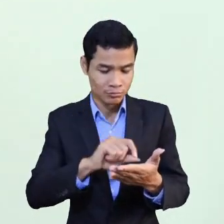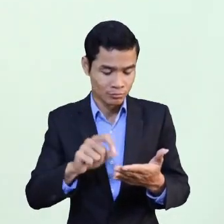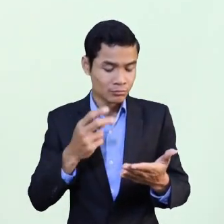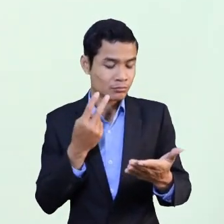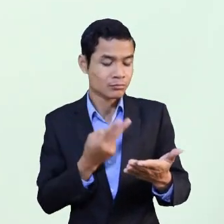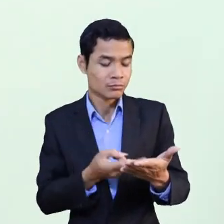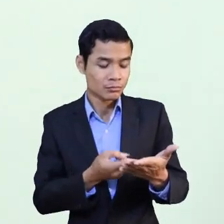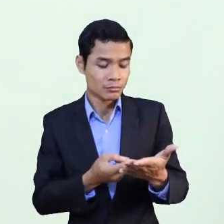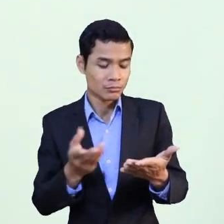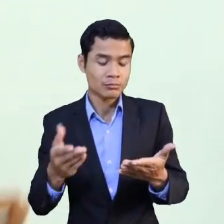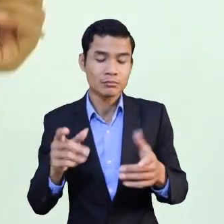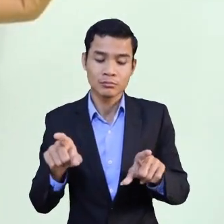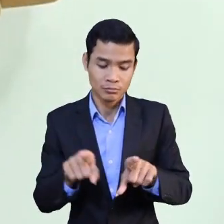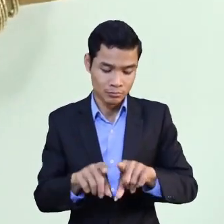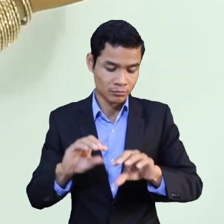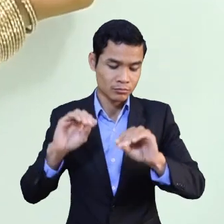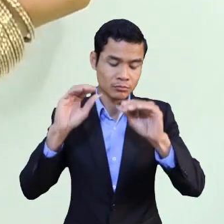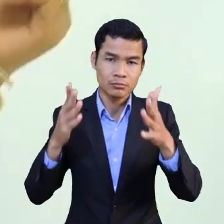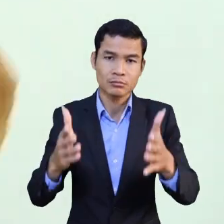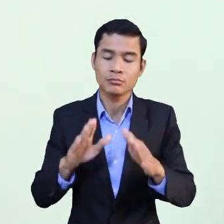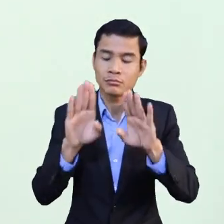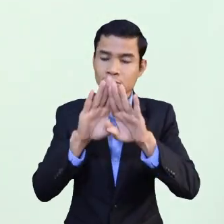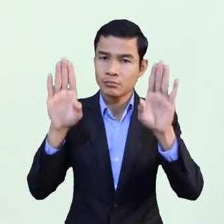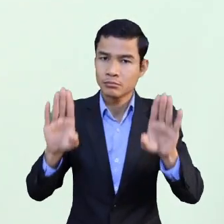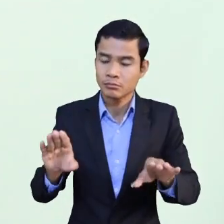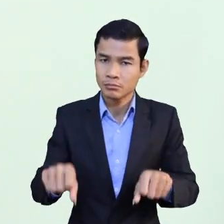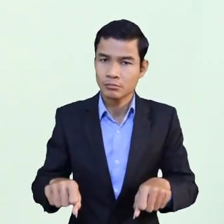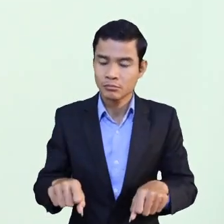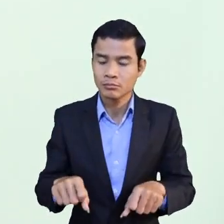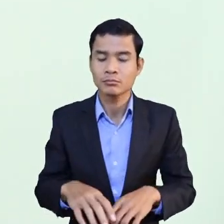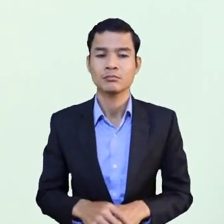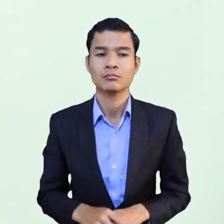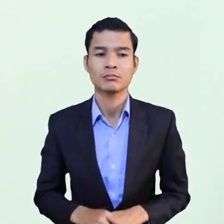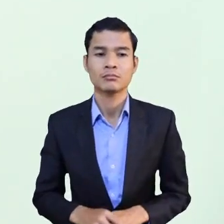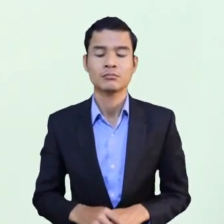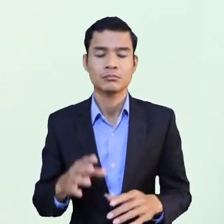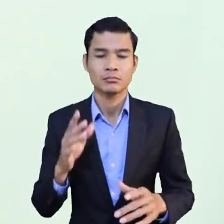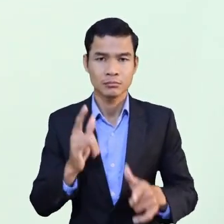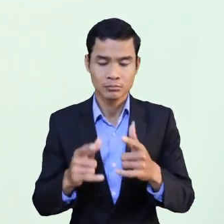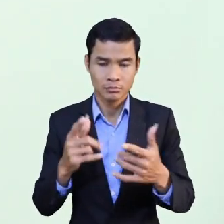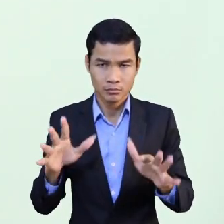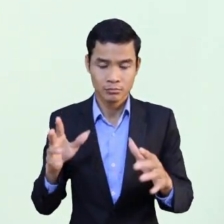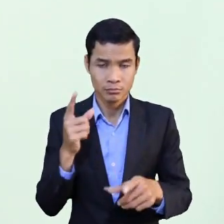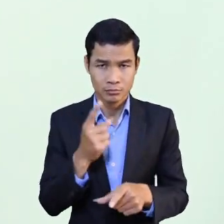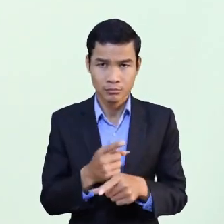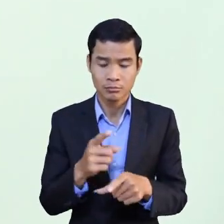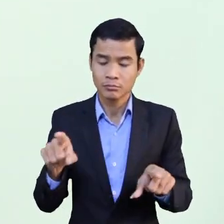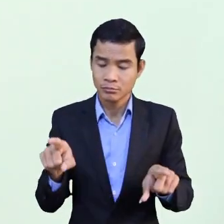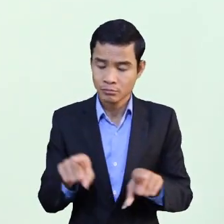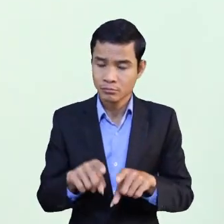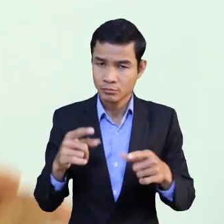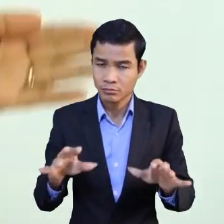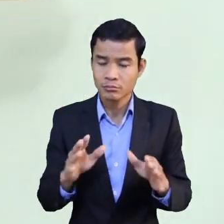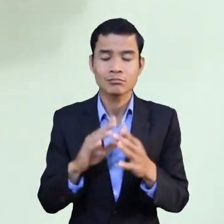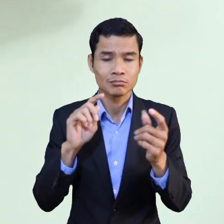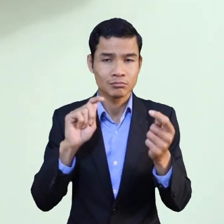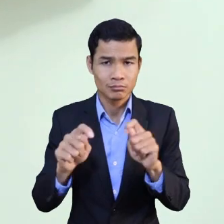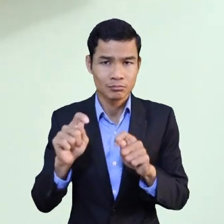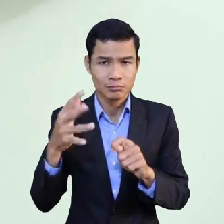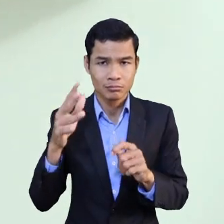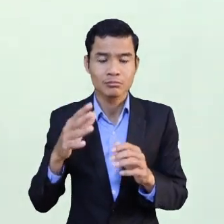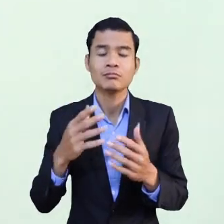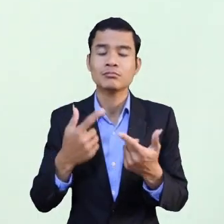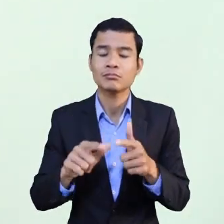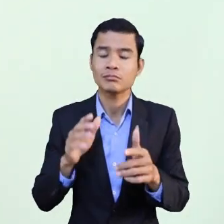បស់កូនចាដូចអ្នកគ្រូនៅលើក្តារខៀនអត់ចាបើដូចហើយកូនមិនបាច់ចាកែប្រែទេណាបើតើ